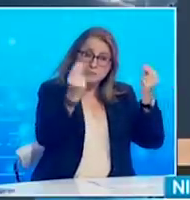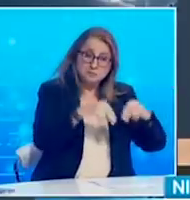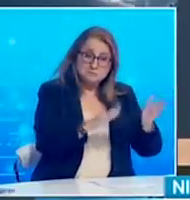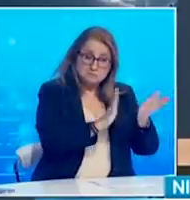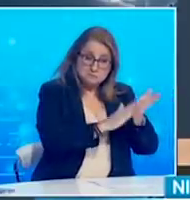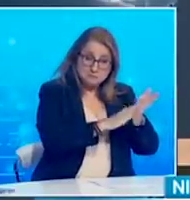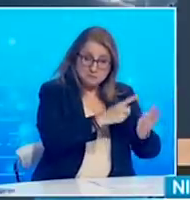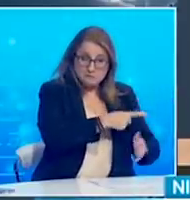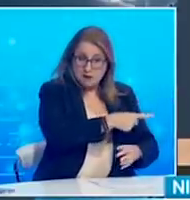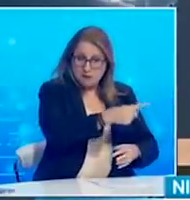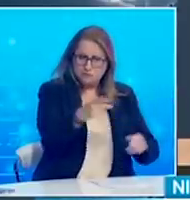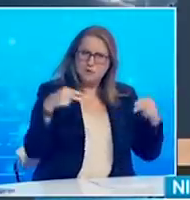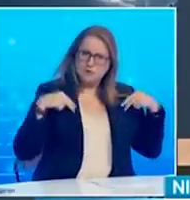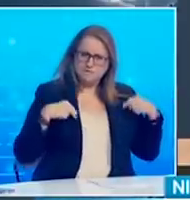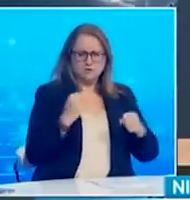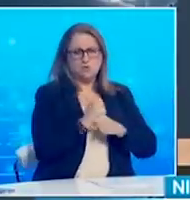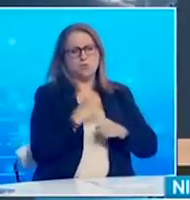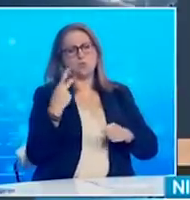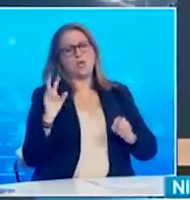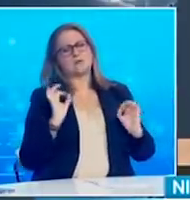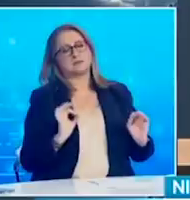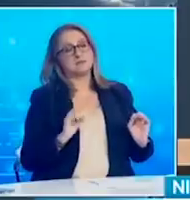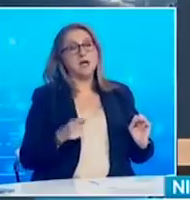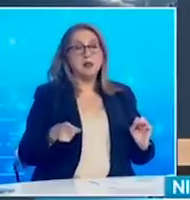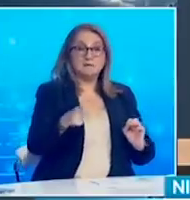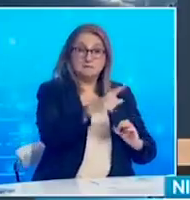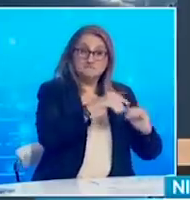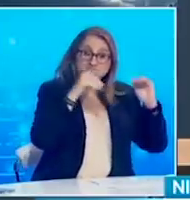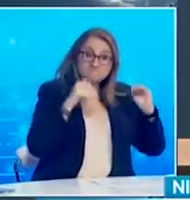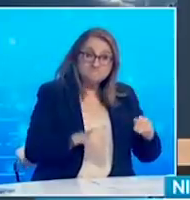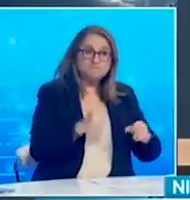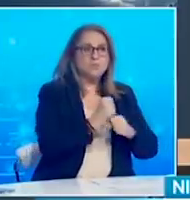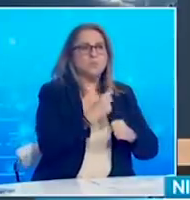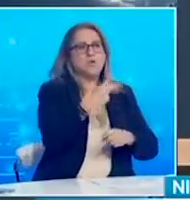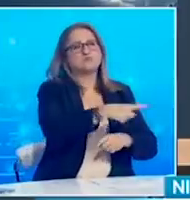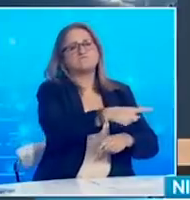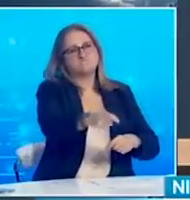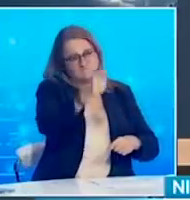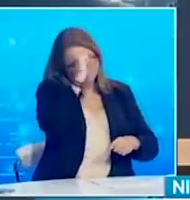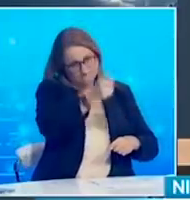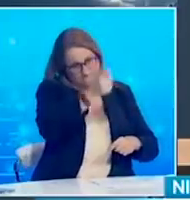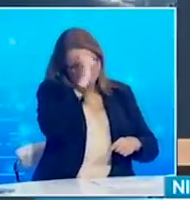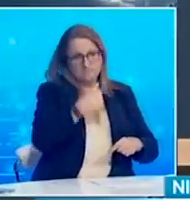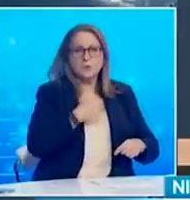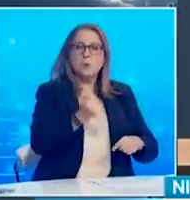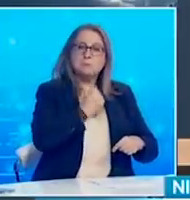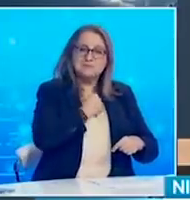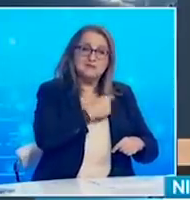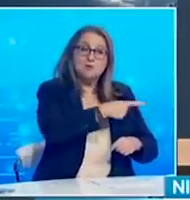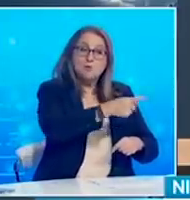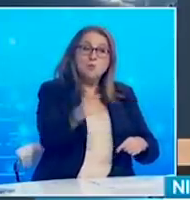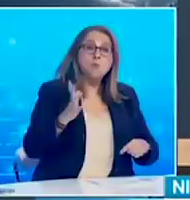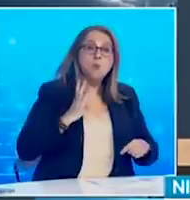κυβέρνηση έκανε όσα έπρεπε να κάνει, είναι πάρα πολύ σημαντικό ότι θα συνεχιστεί και αυτή η προσπάθεια και τώρα. Και νομίζω ότι